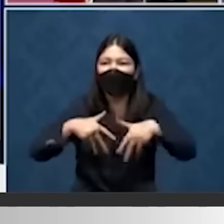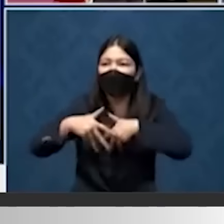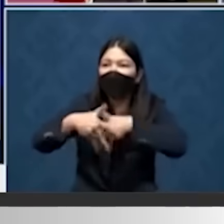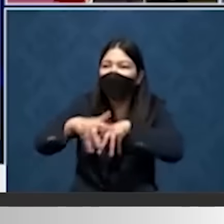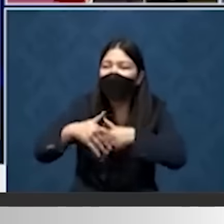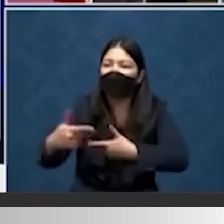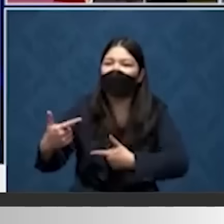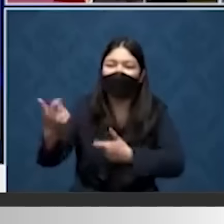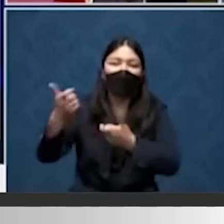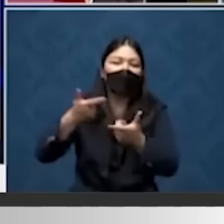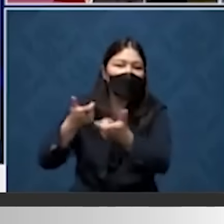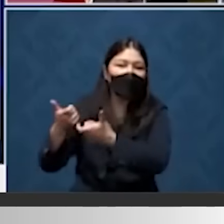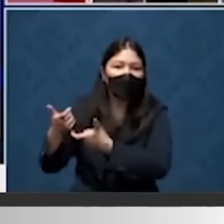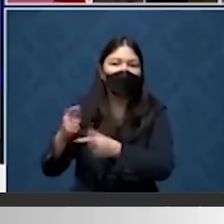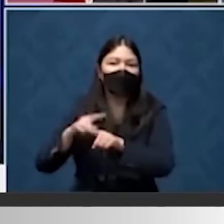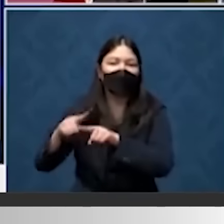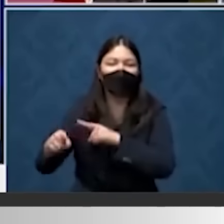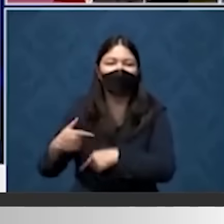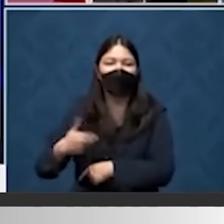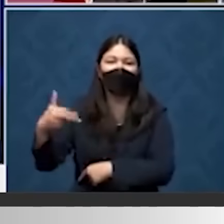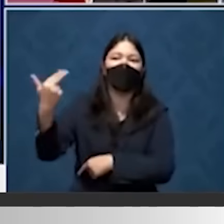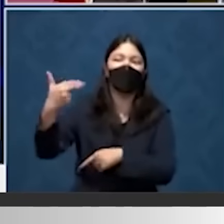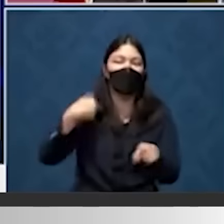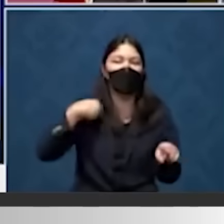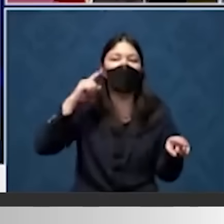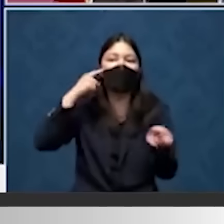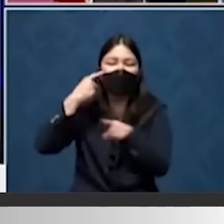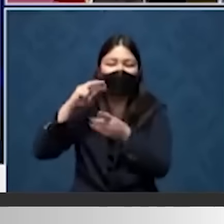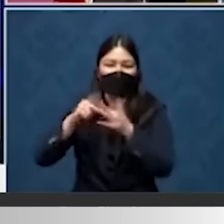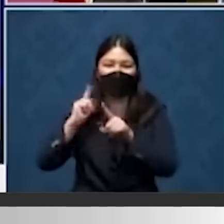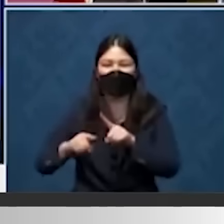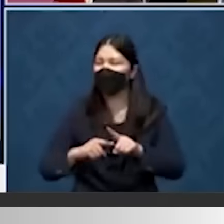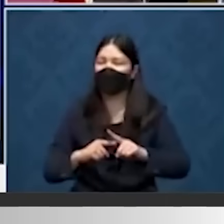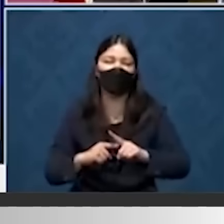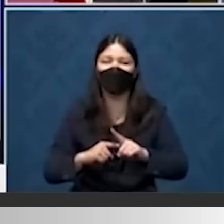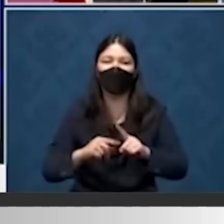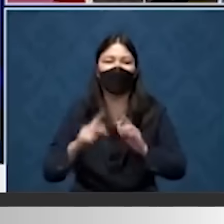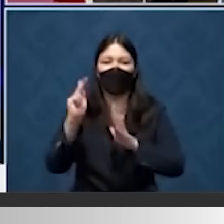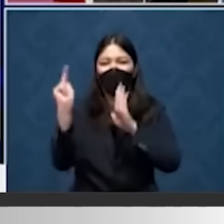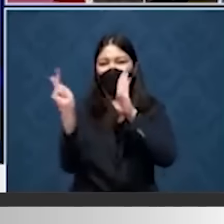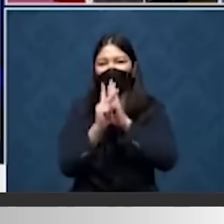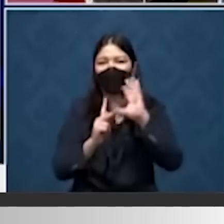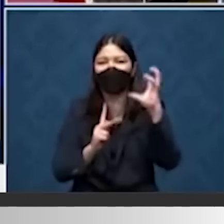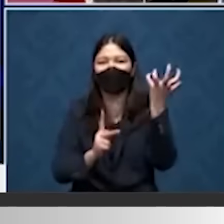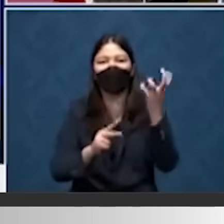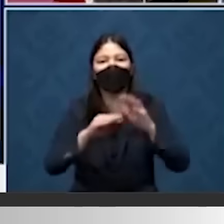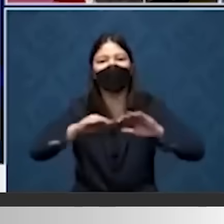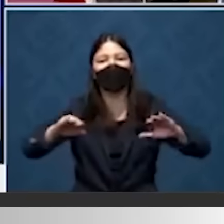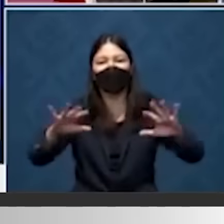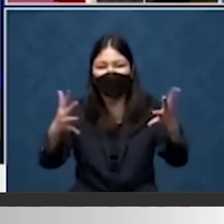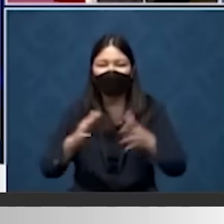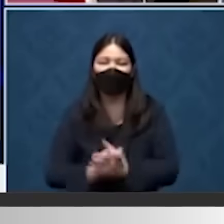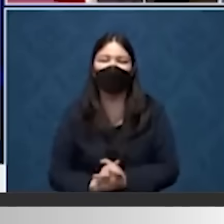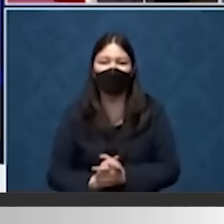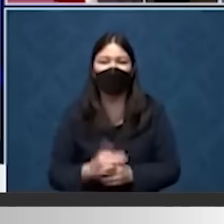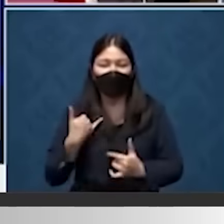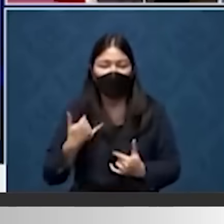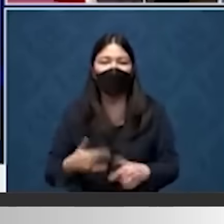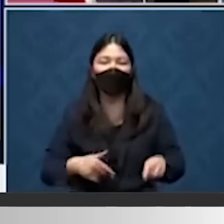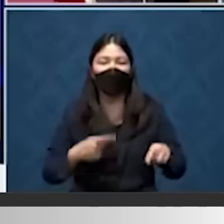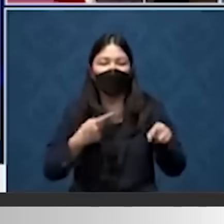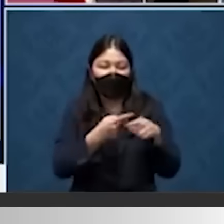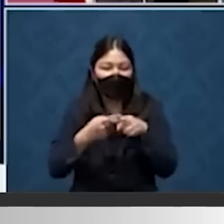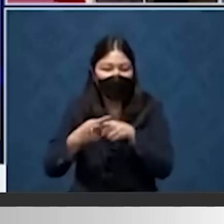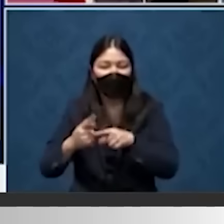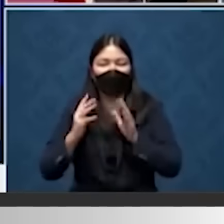บซึ่งขัดต่อหลักปฏิบัติตามหลักสากลโดยระหว่างการสลายชุมนุมมีผู้ได้รับบาดเจ็บอย่างน้อย5รายและจะใน